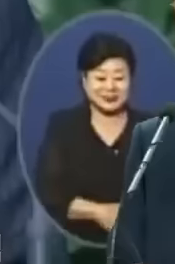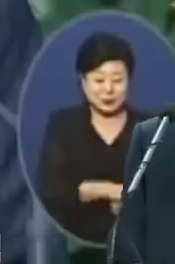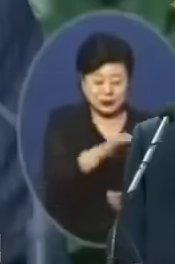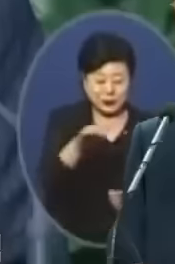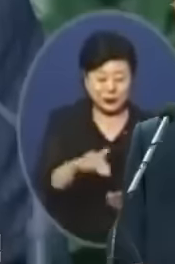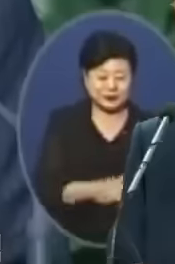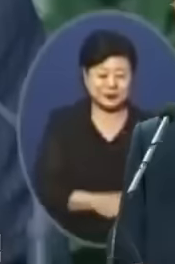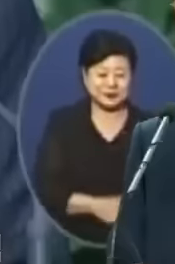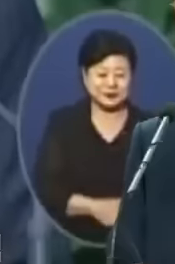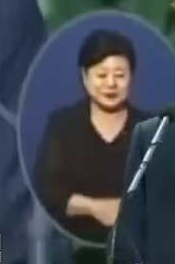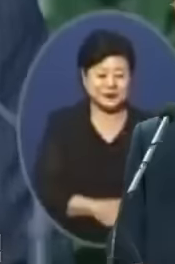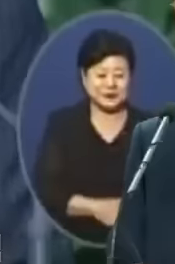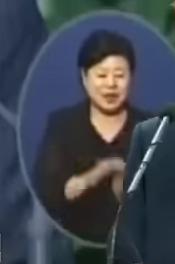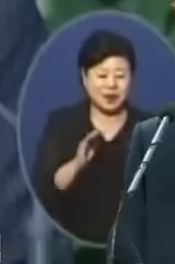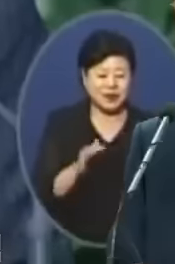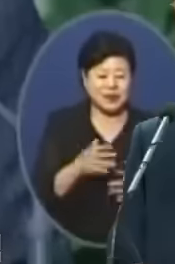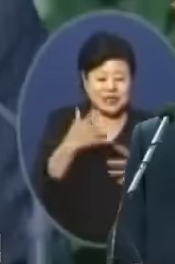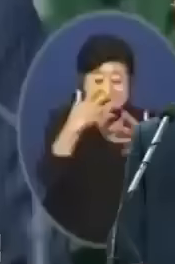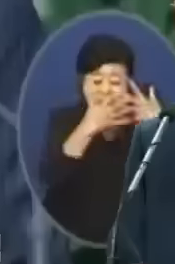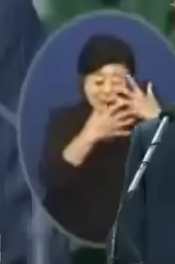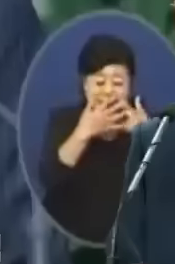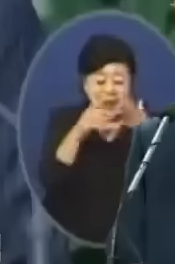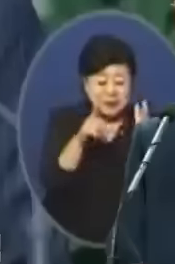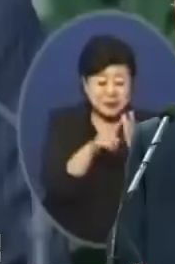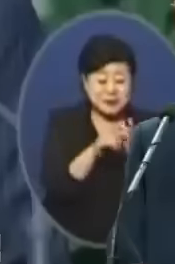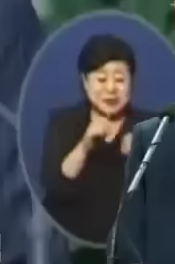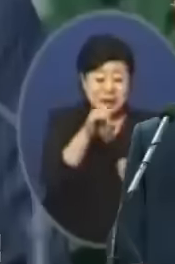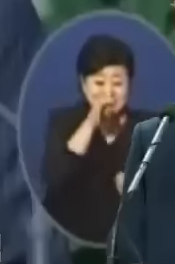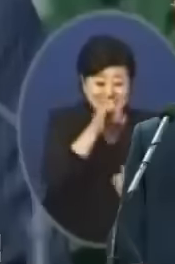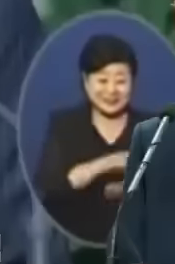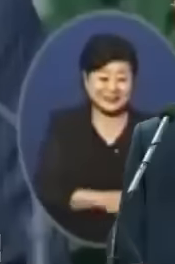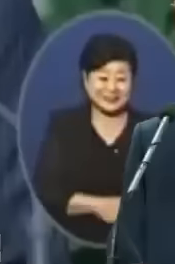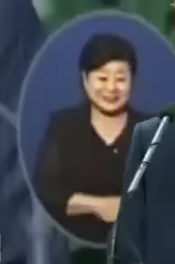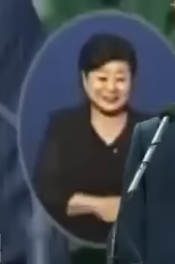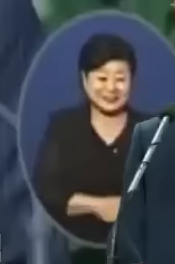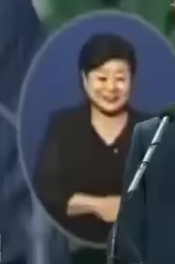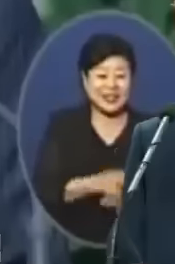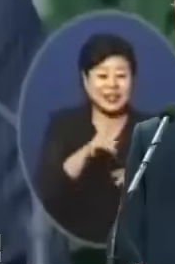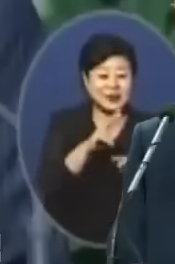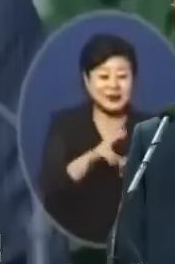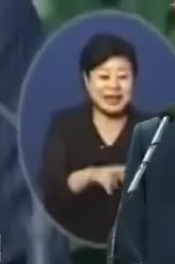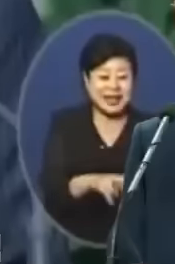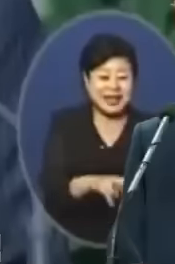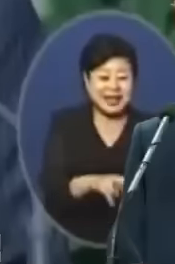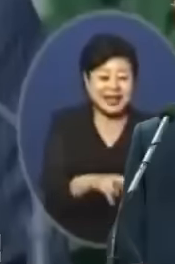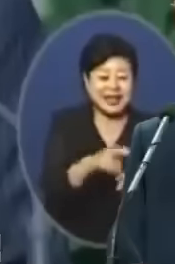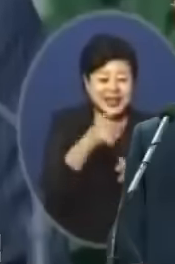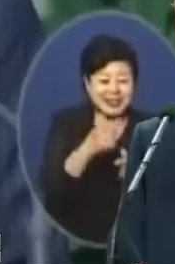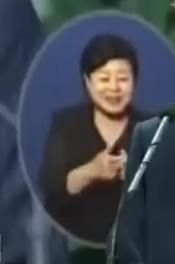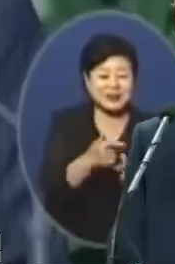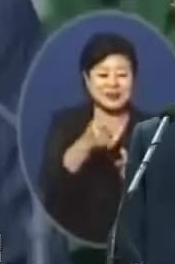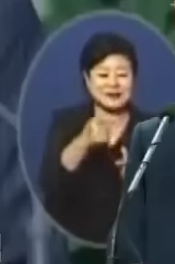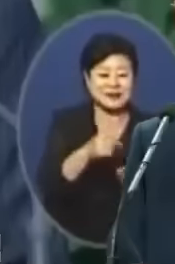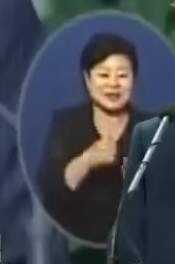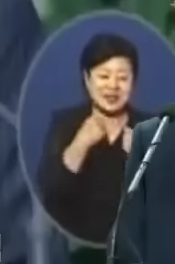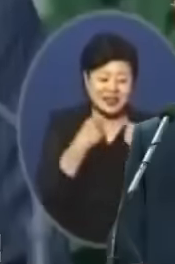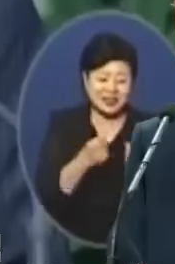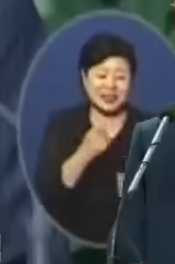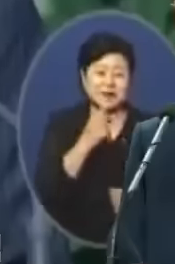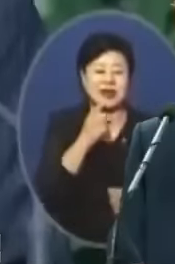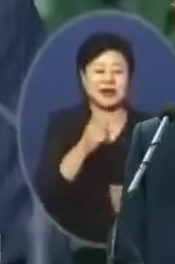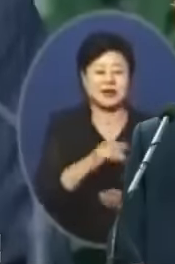우리도 오늘날 희미한 신앙을 가진 사람이 많습니다. 오늘 이 자리에 예수님이 계신다고